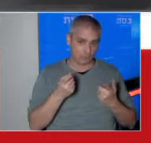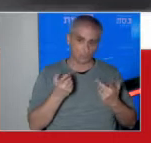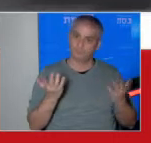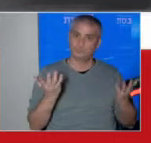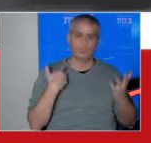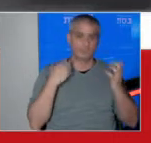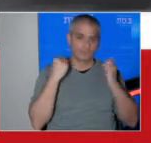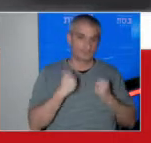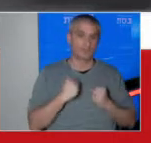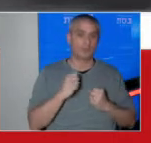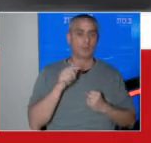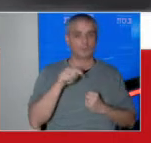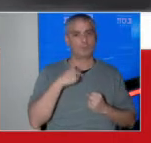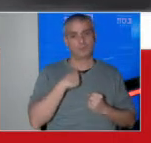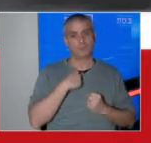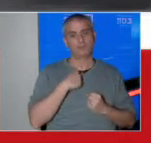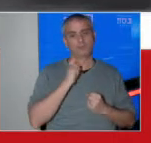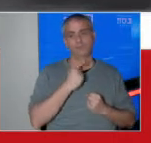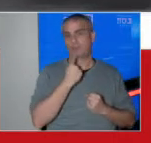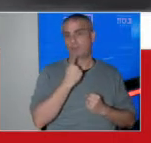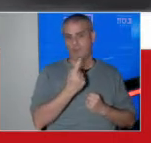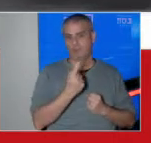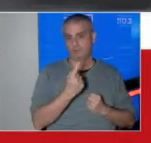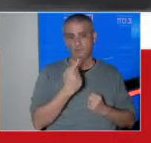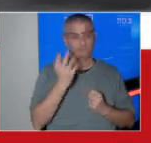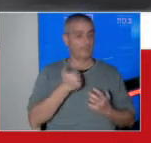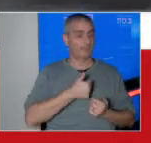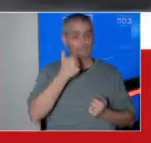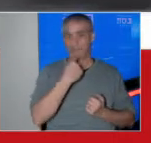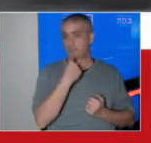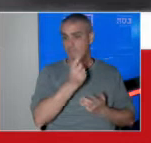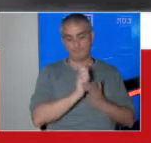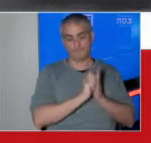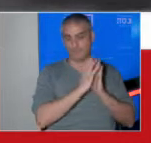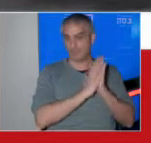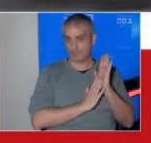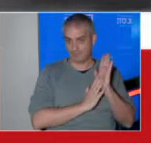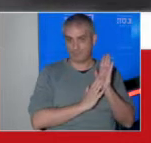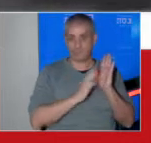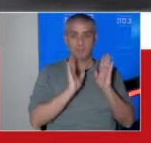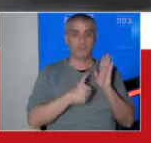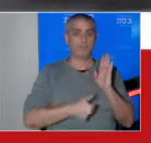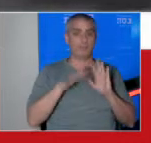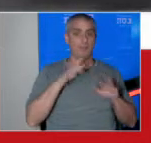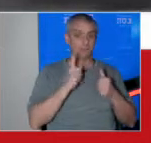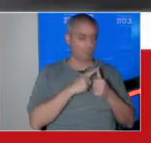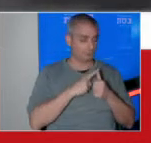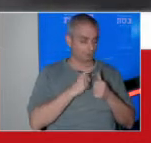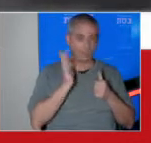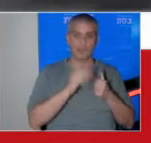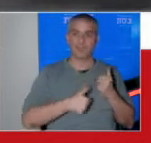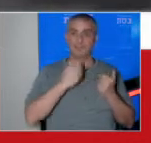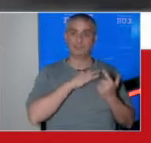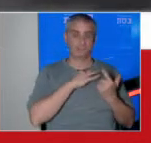אין ספק בכלל שפה אנחנו נאלצנו לומר, ולכן המשכלית הוציאה היום את המכתב, גם לראש הממשלה, גם